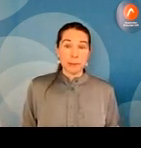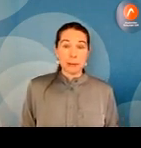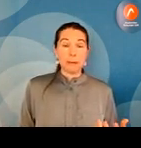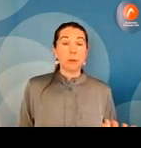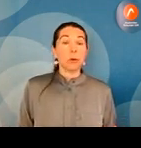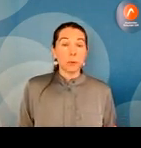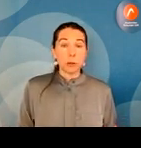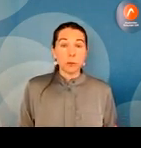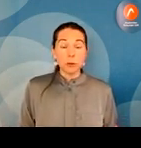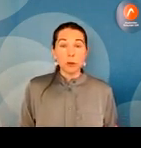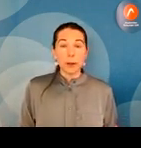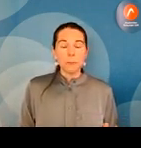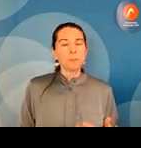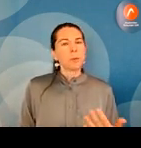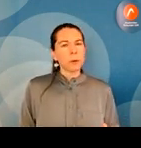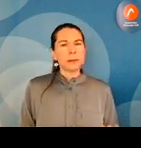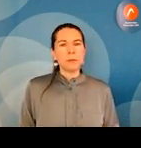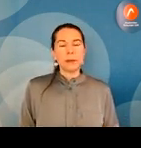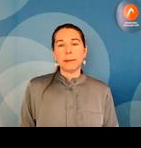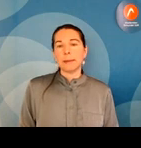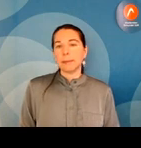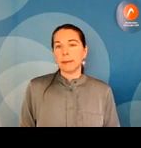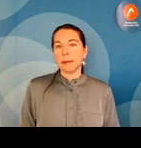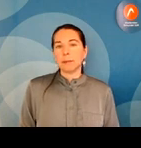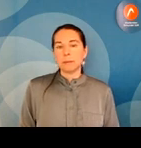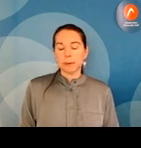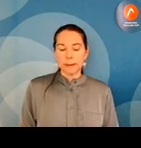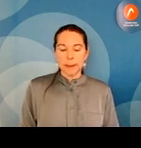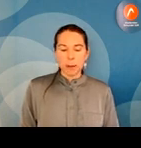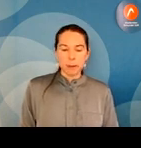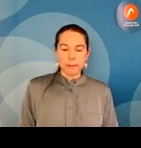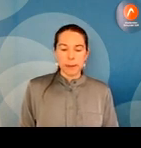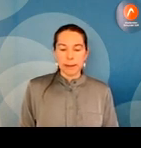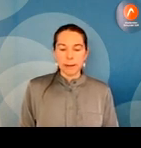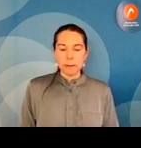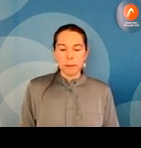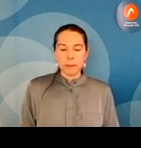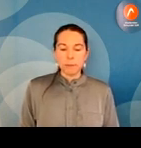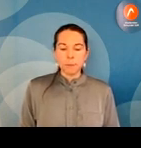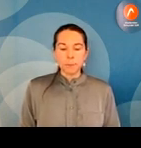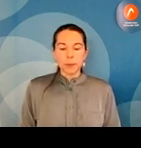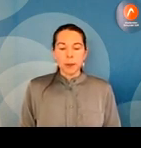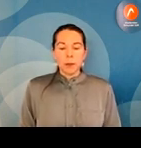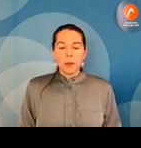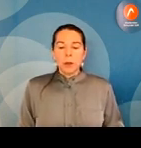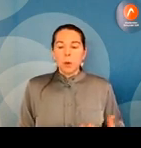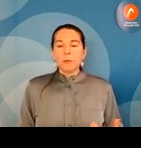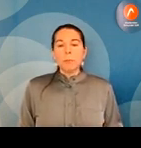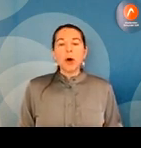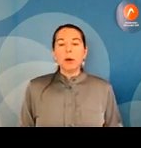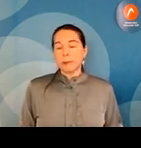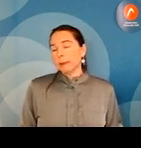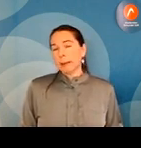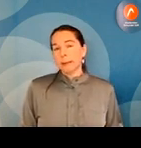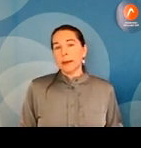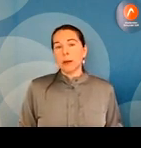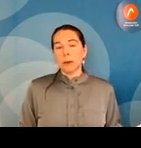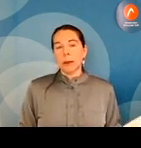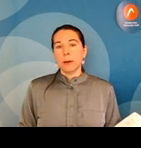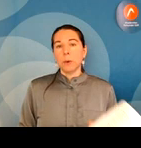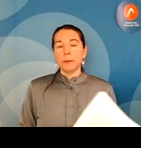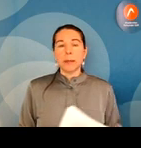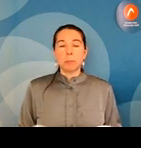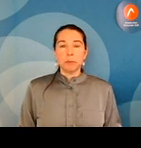i arbetslivet och betydligt yngre. Och att det är viktigt att se till att vi faktiskt kan arbeta hela livet. Och vi behöver sätta